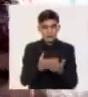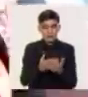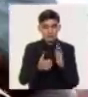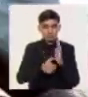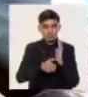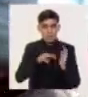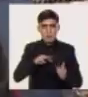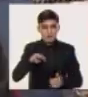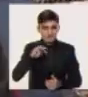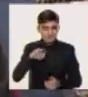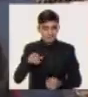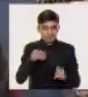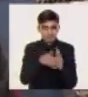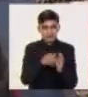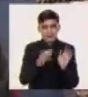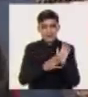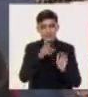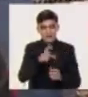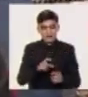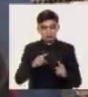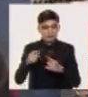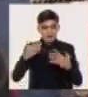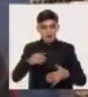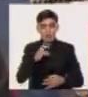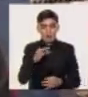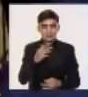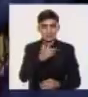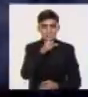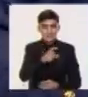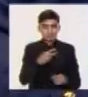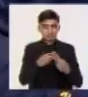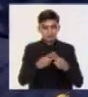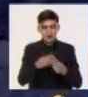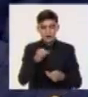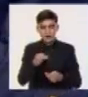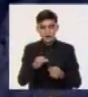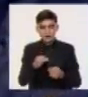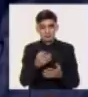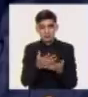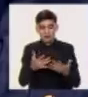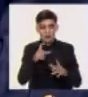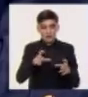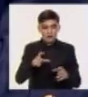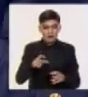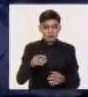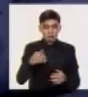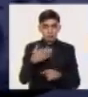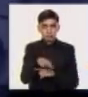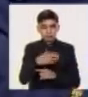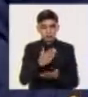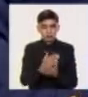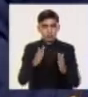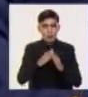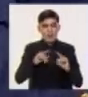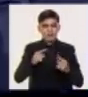600 миллионов тенге. Под следствием 9 человек, но в СИЗО только трое. Почему некоторые подозреваемые находятся под